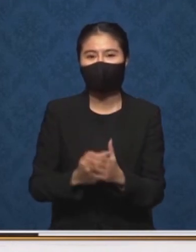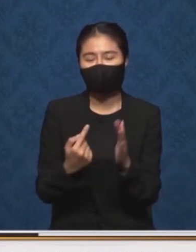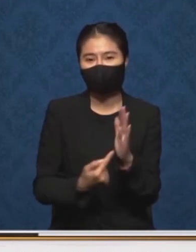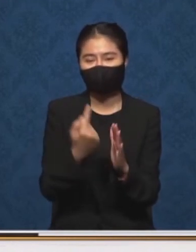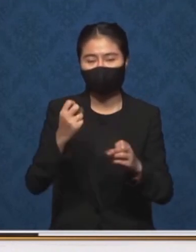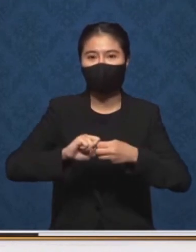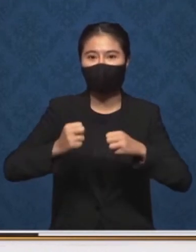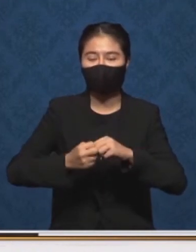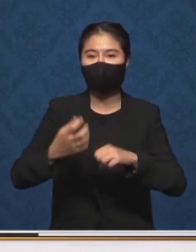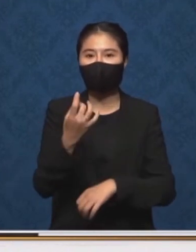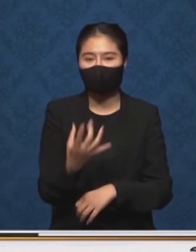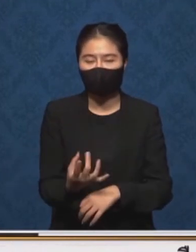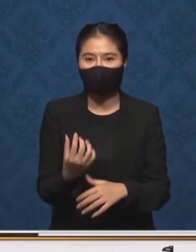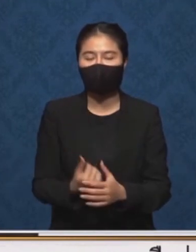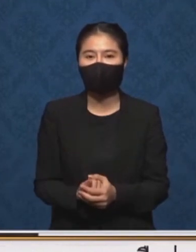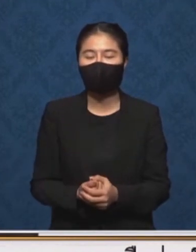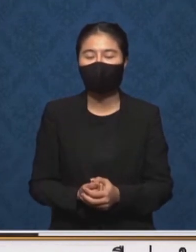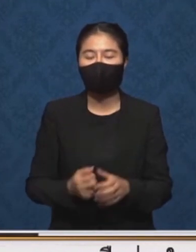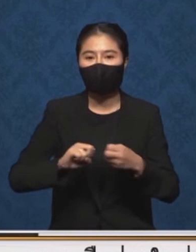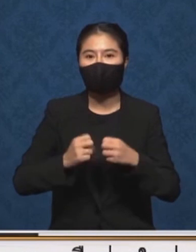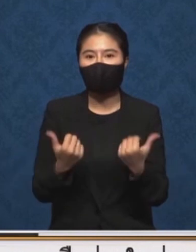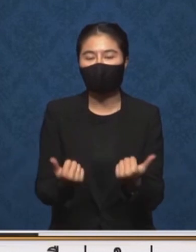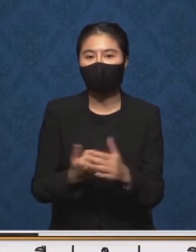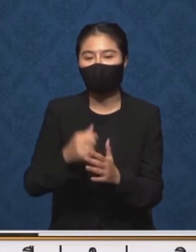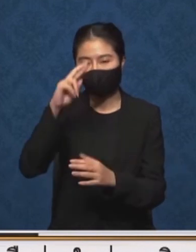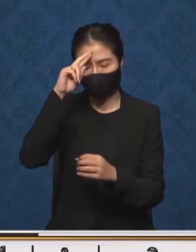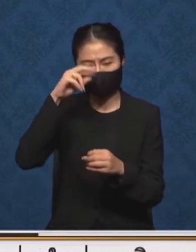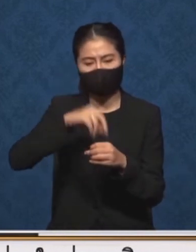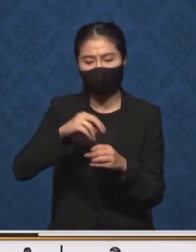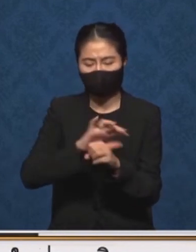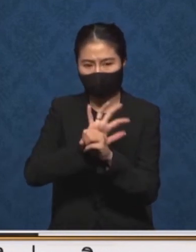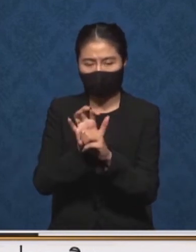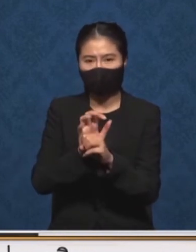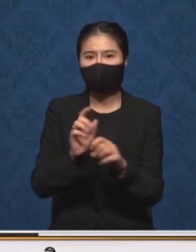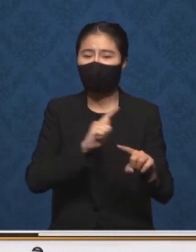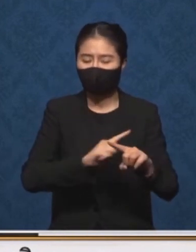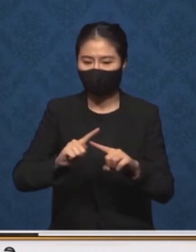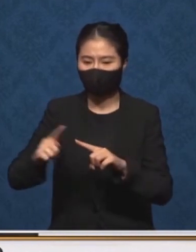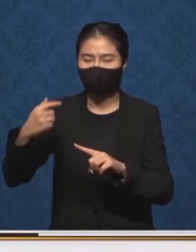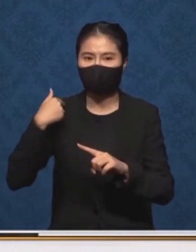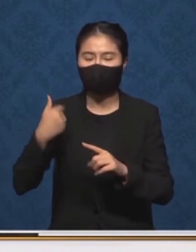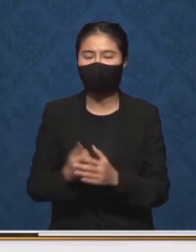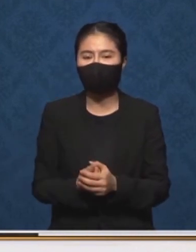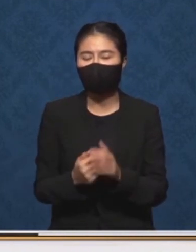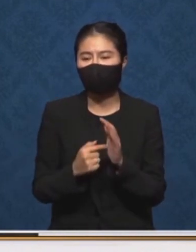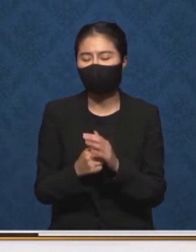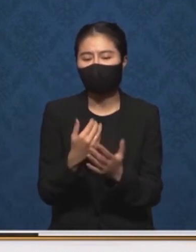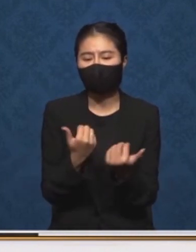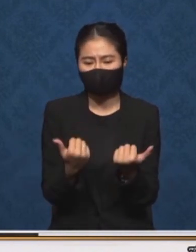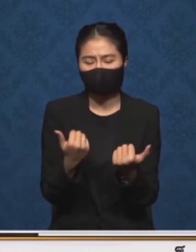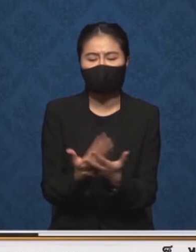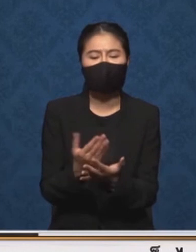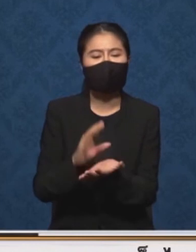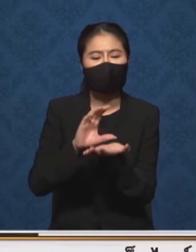มต้นที่ปัญหาใช่ไครับปัหาเวลานี้คือโกระบาท ครั้งใหญ่ยังเสนอมีประมาณ